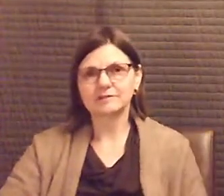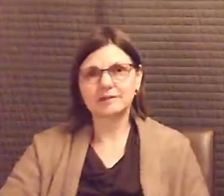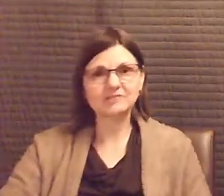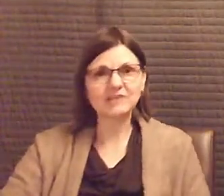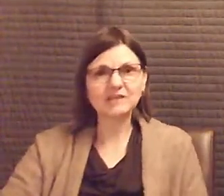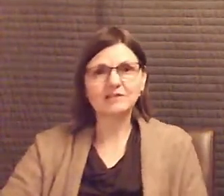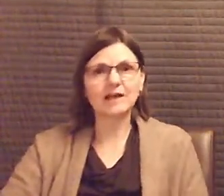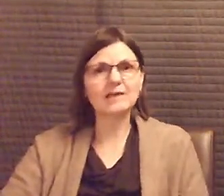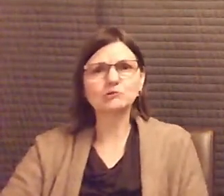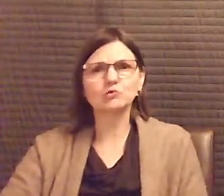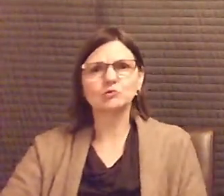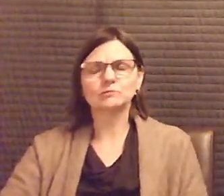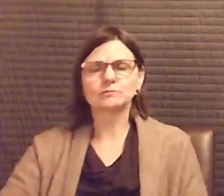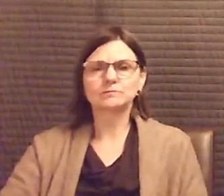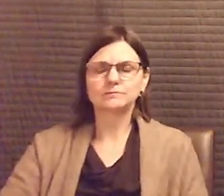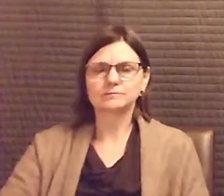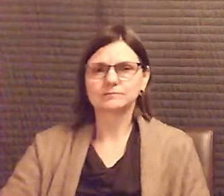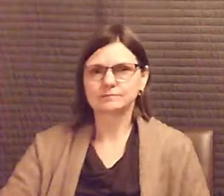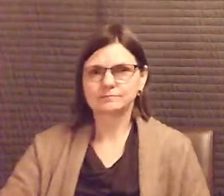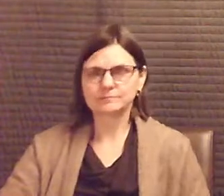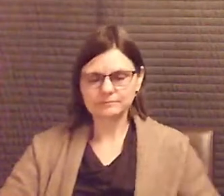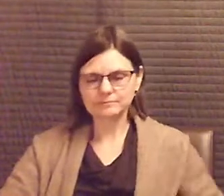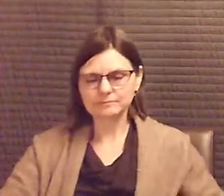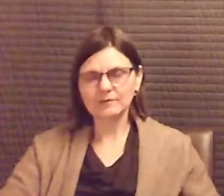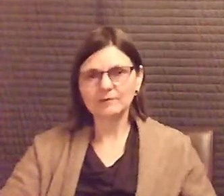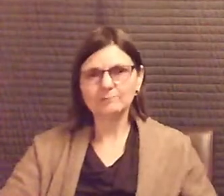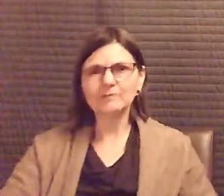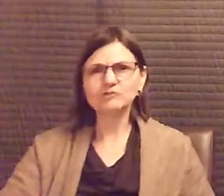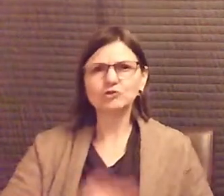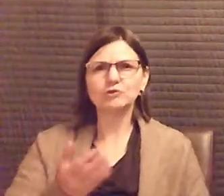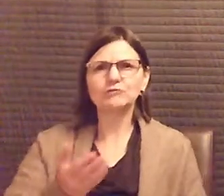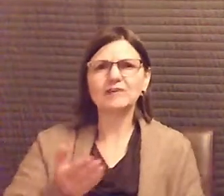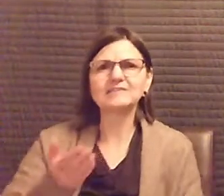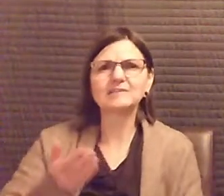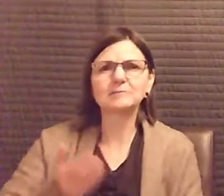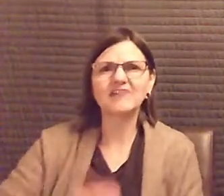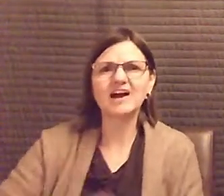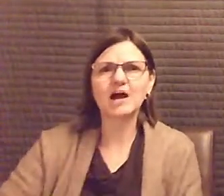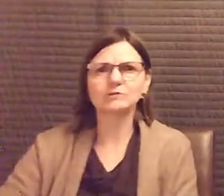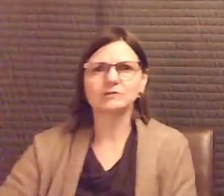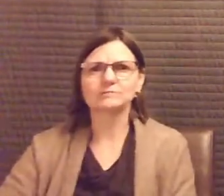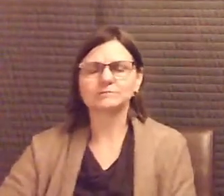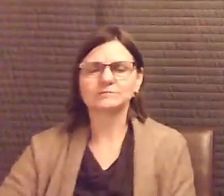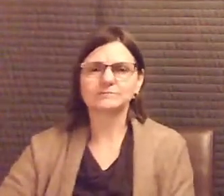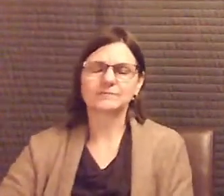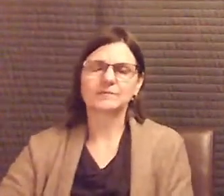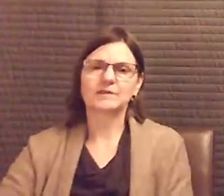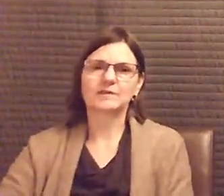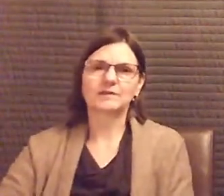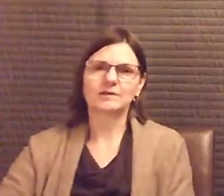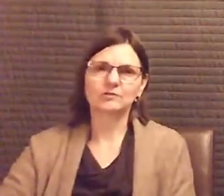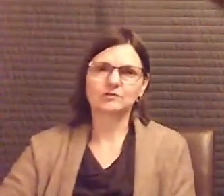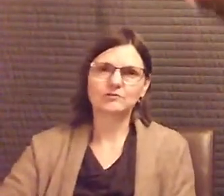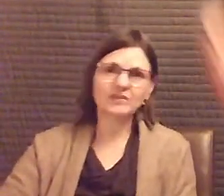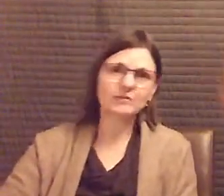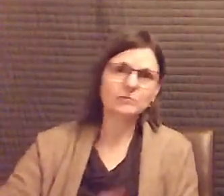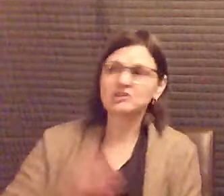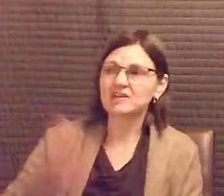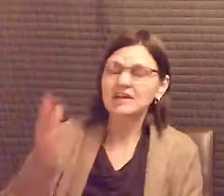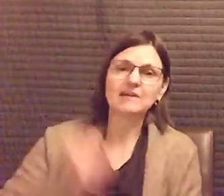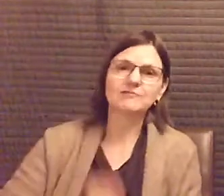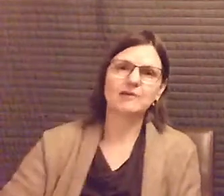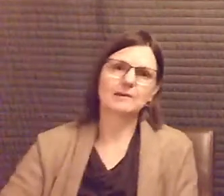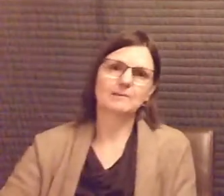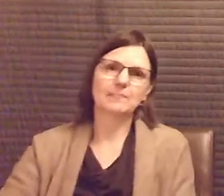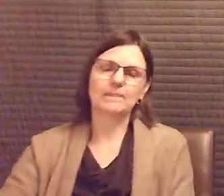crisis in een steeds alleen maar toen people can het controleer flesje in vlees niet in bedwang al zo lang nu toe café ze weer een